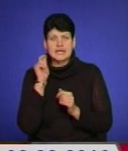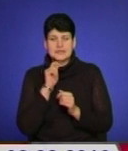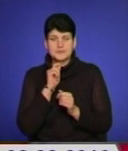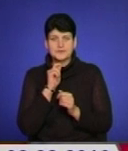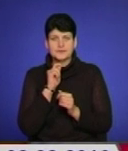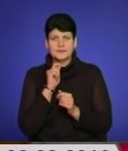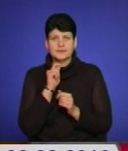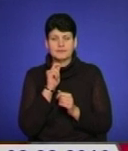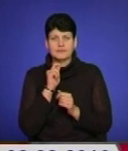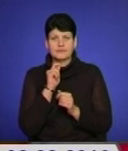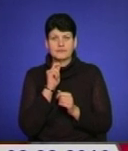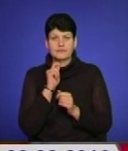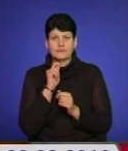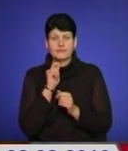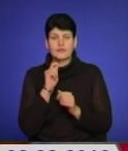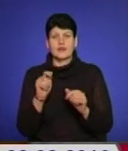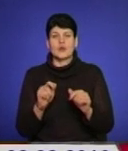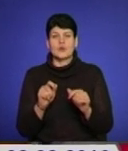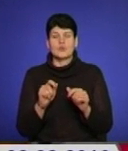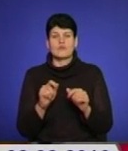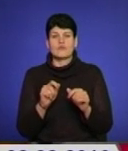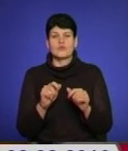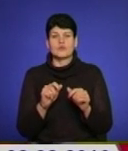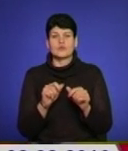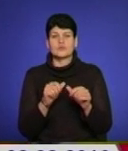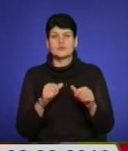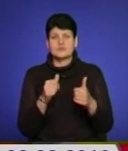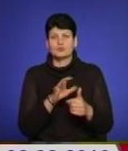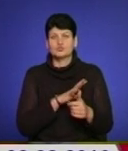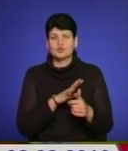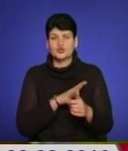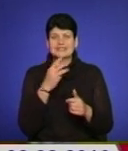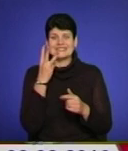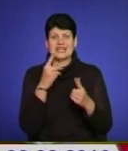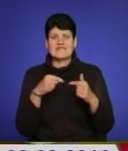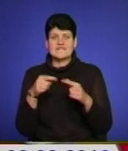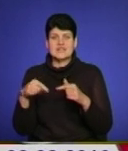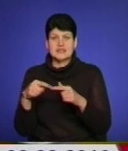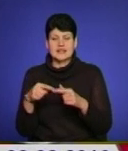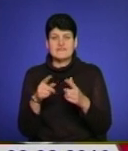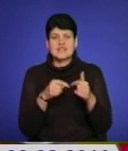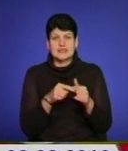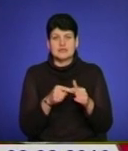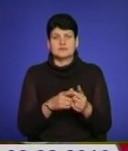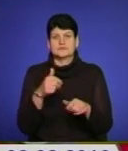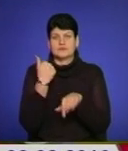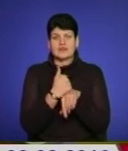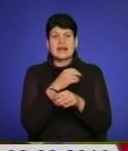У місії було три відділи. Один – це відділ стратегічних радників, які працюють